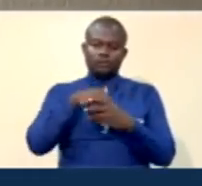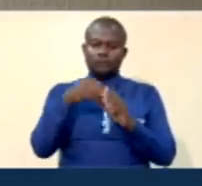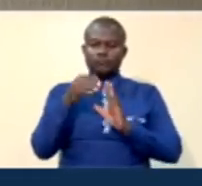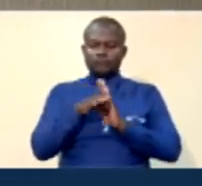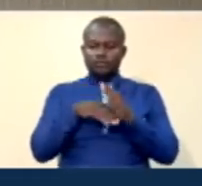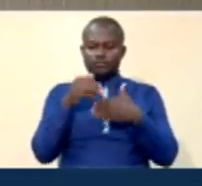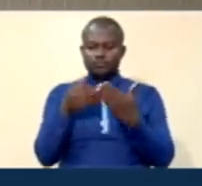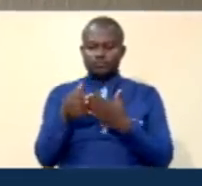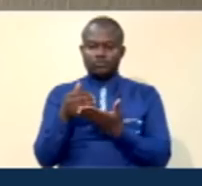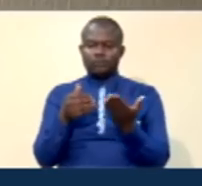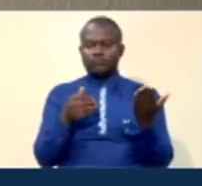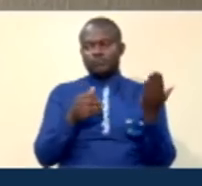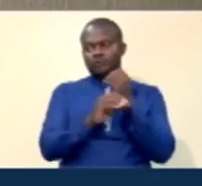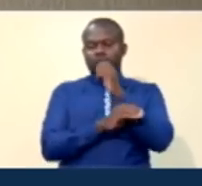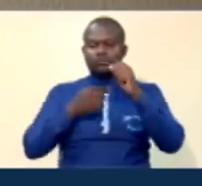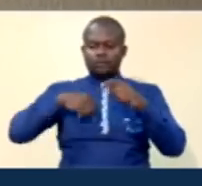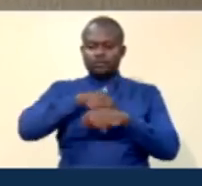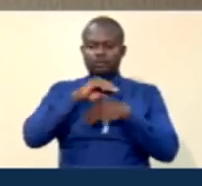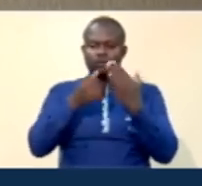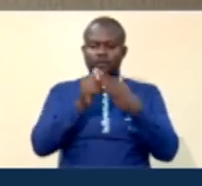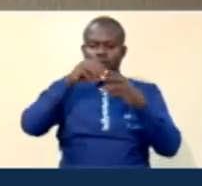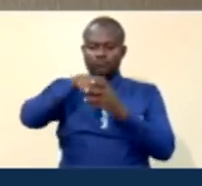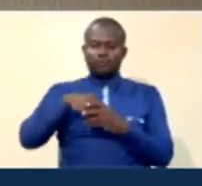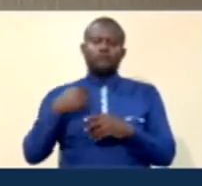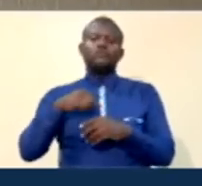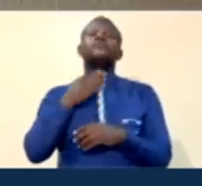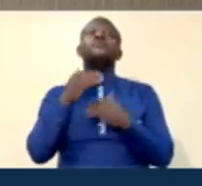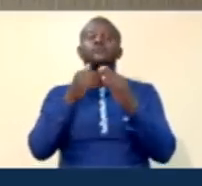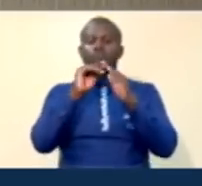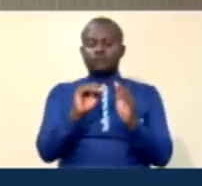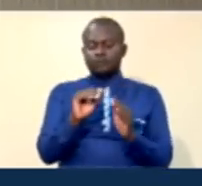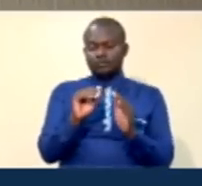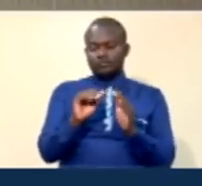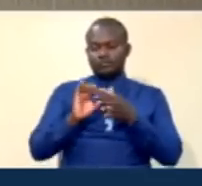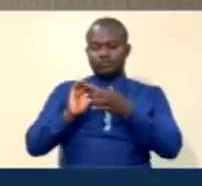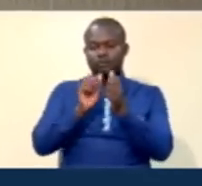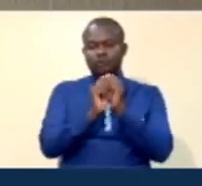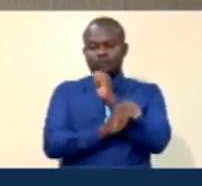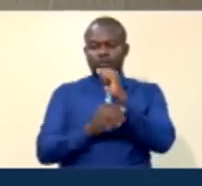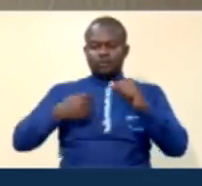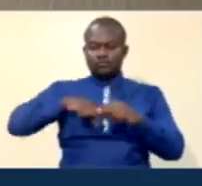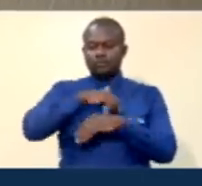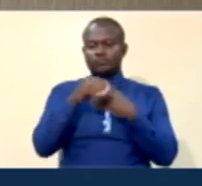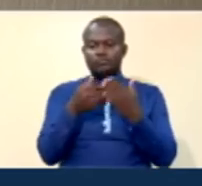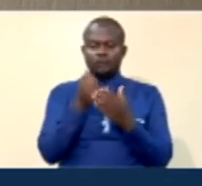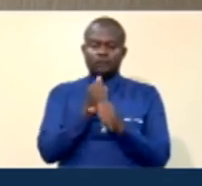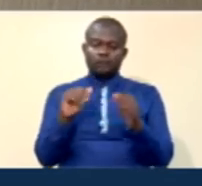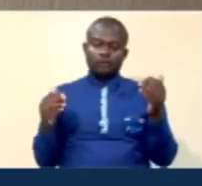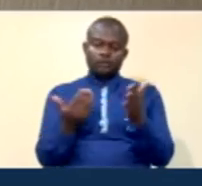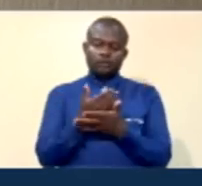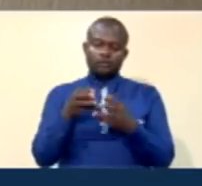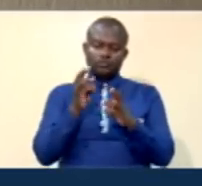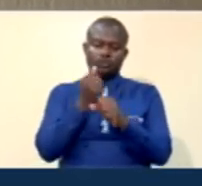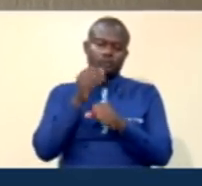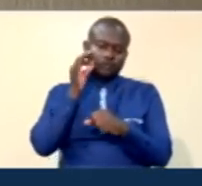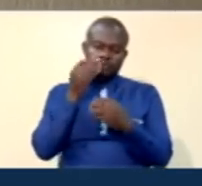gahunda igihugu cyacu kigiyemo, turashaka ko noneho Patrice dufatanya n'igihugu cyacu mu gukora agashya ku buryo dukora